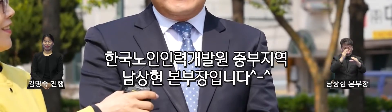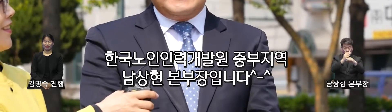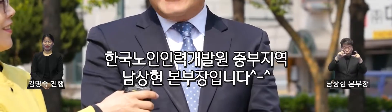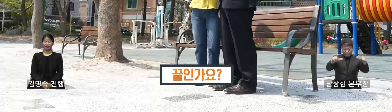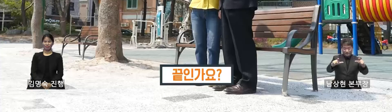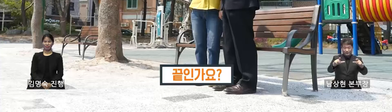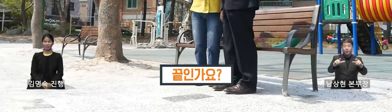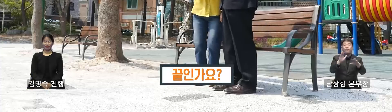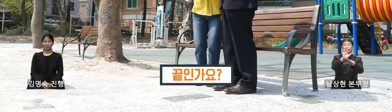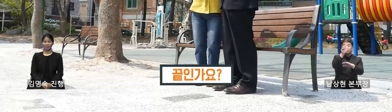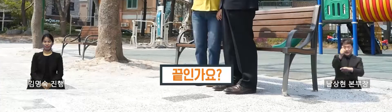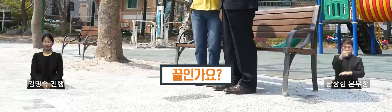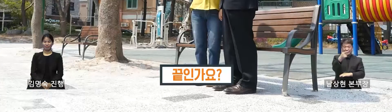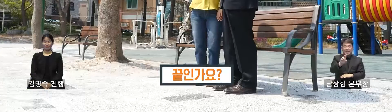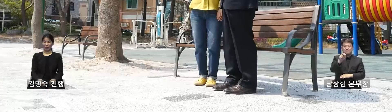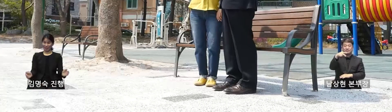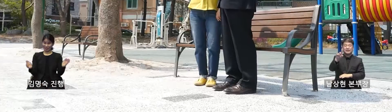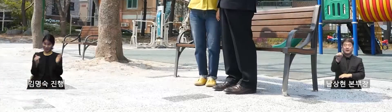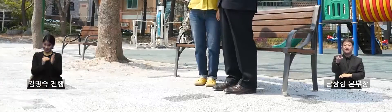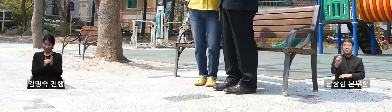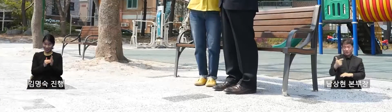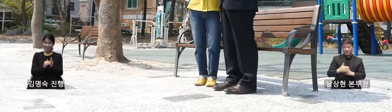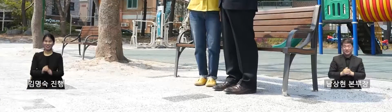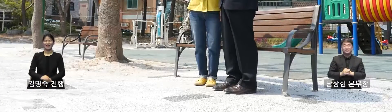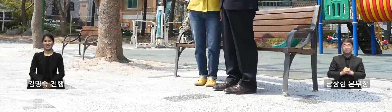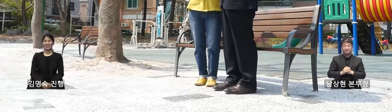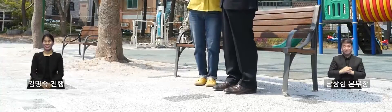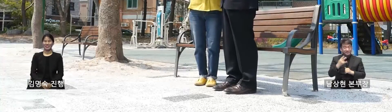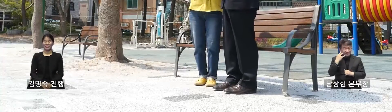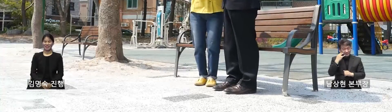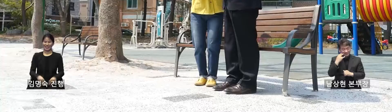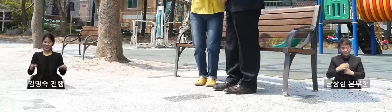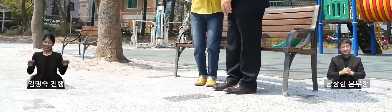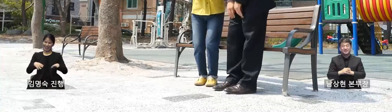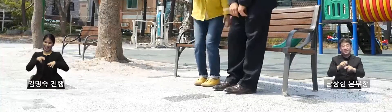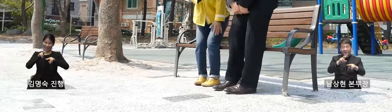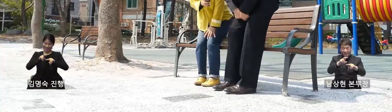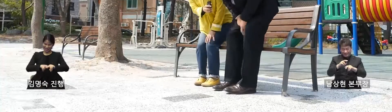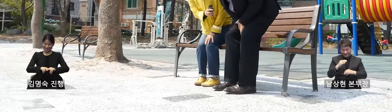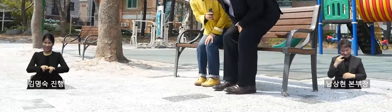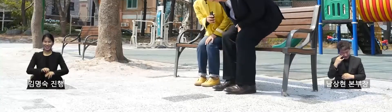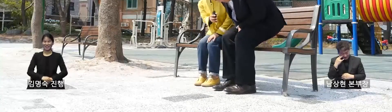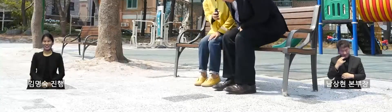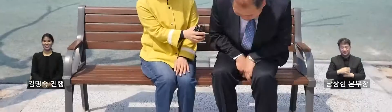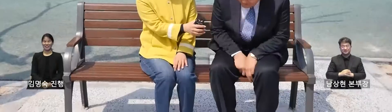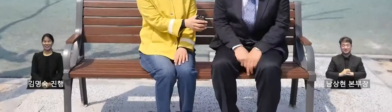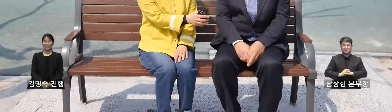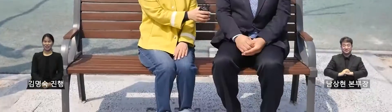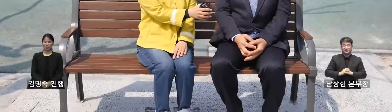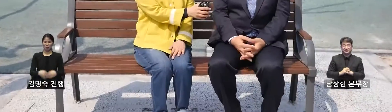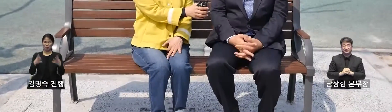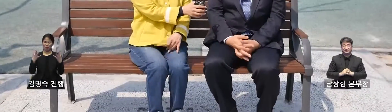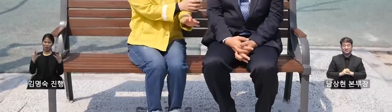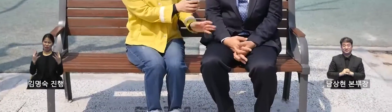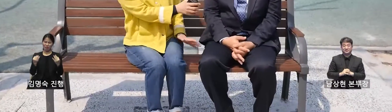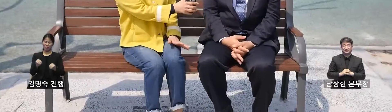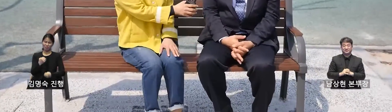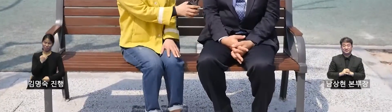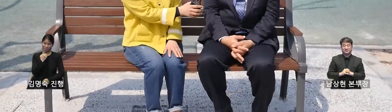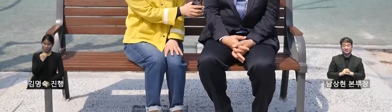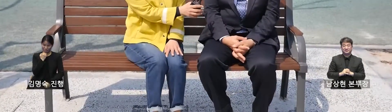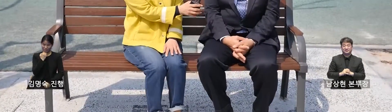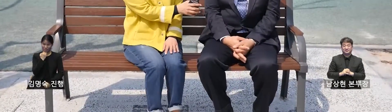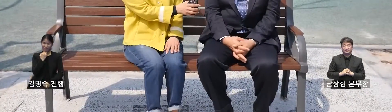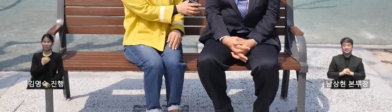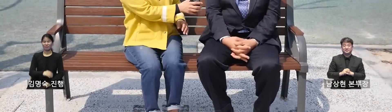남상현입니다. 네. 네. 끝인가요? 네. 네. 그러면 잠시 앉으실까요? 네. 네. 네. 많이